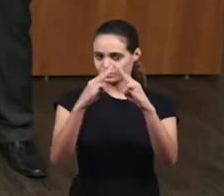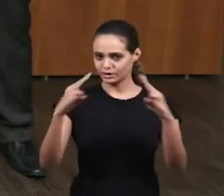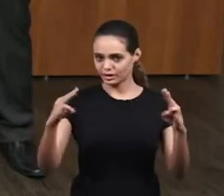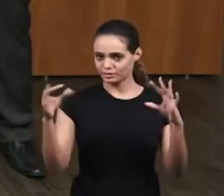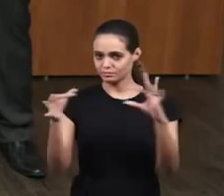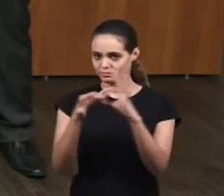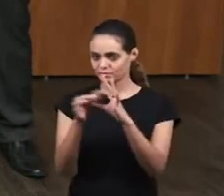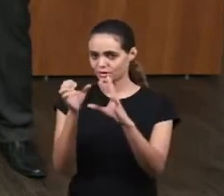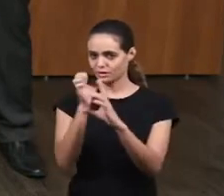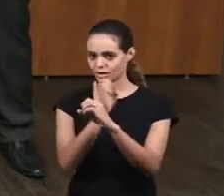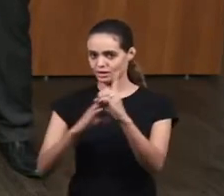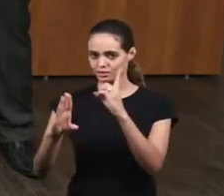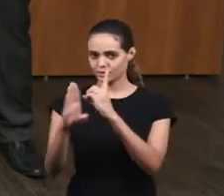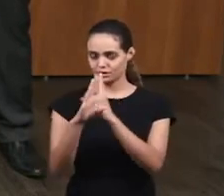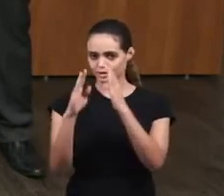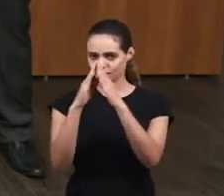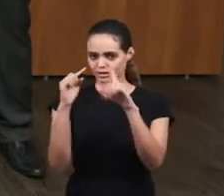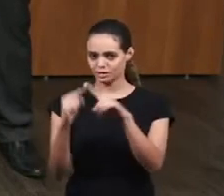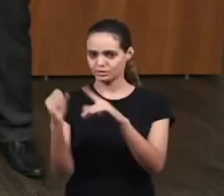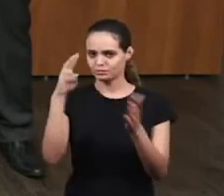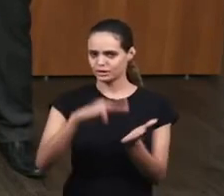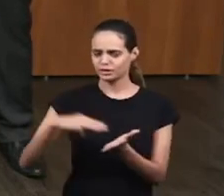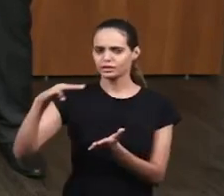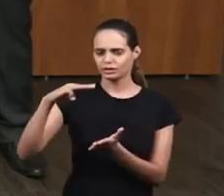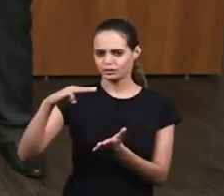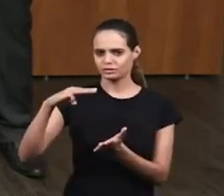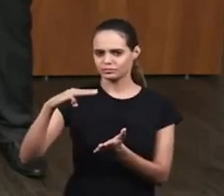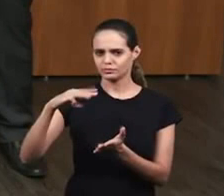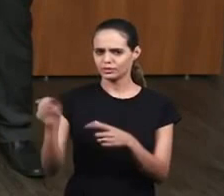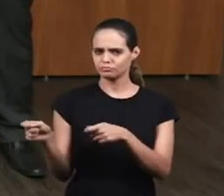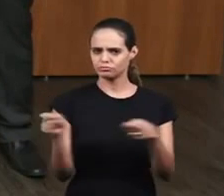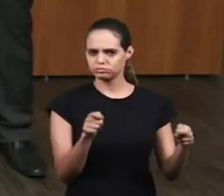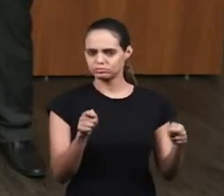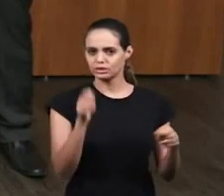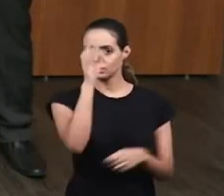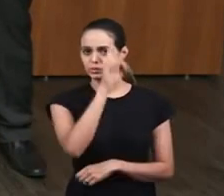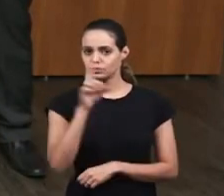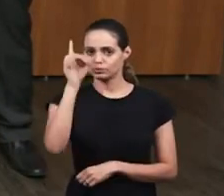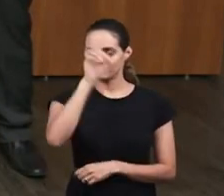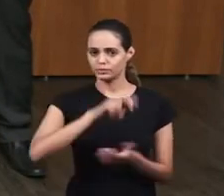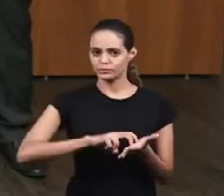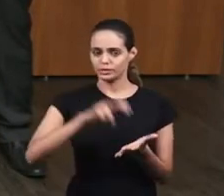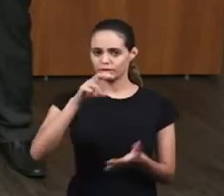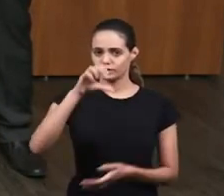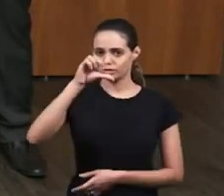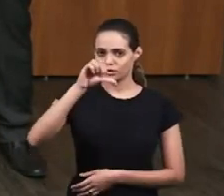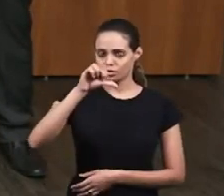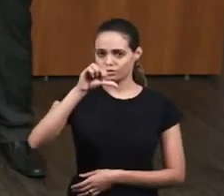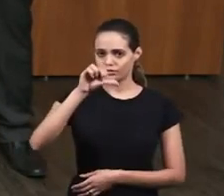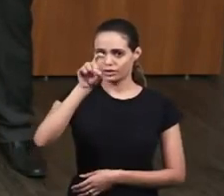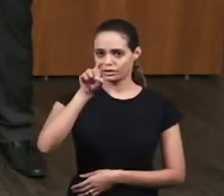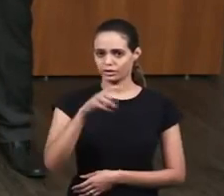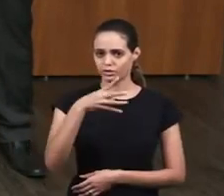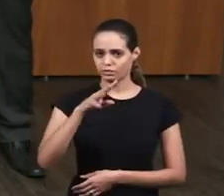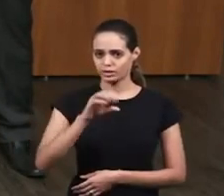Maranatha, der Herr Jesus kommt. Es gibt eine Verbindung zwischen der Sendung Lehren aus dem